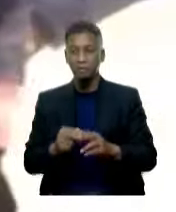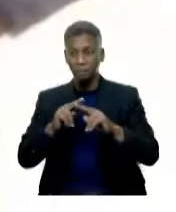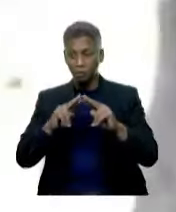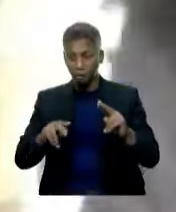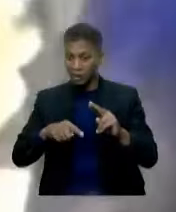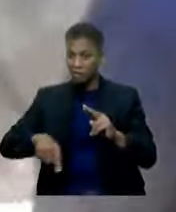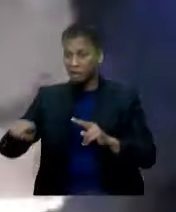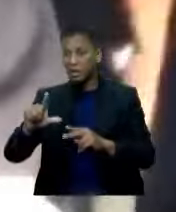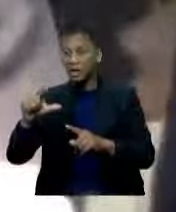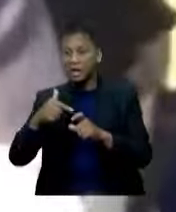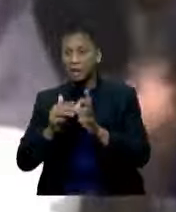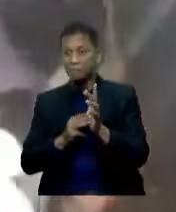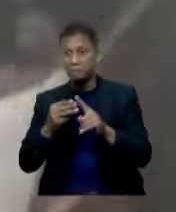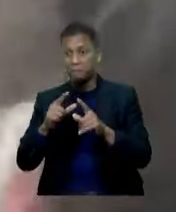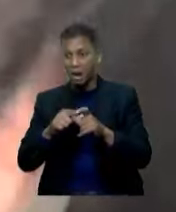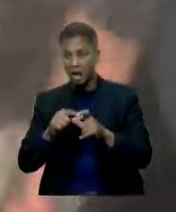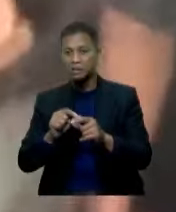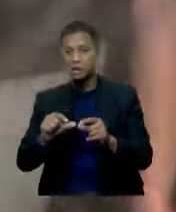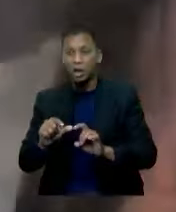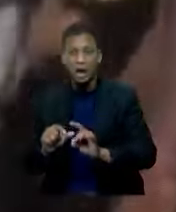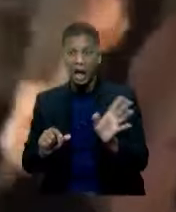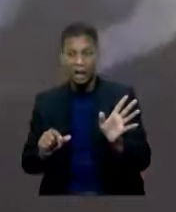karena jalan tertutup material tebing yang longsor.